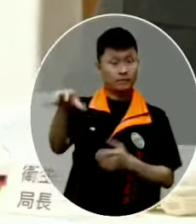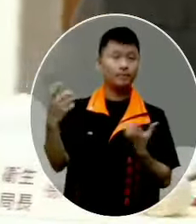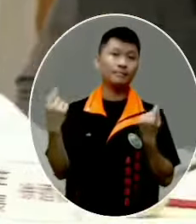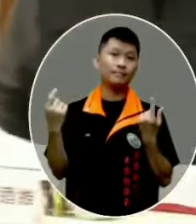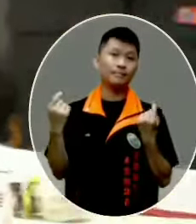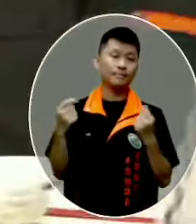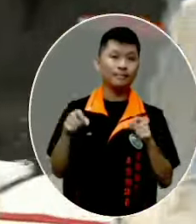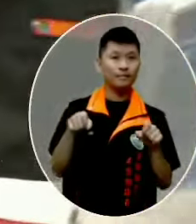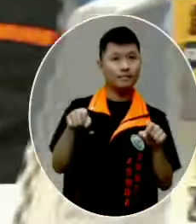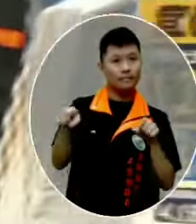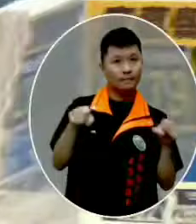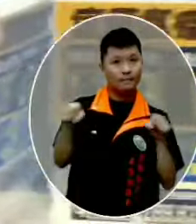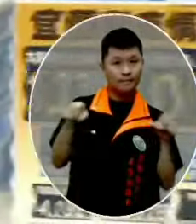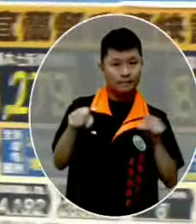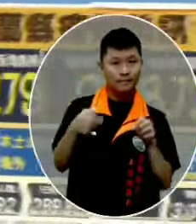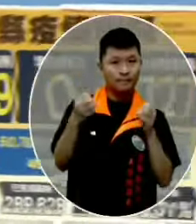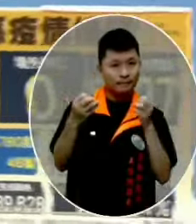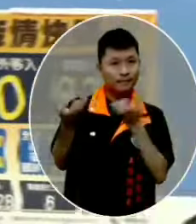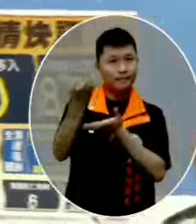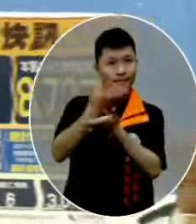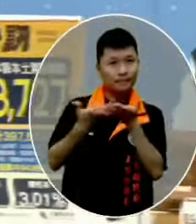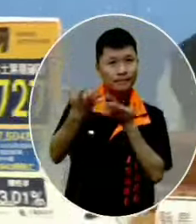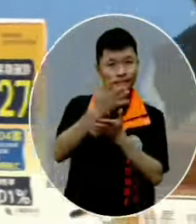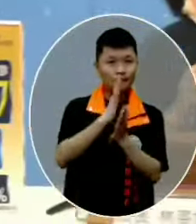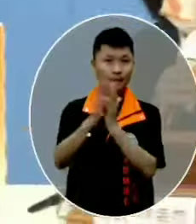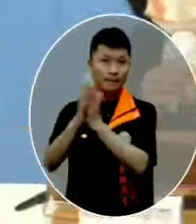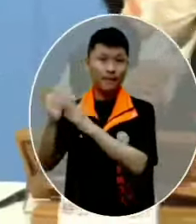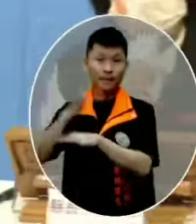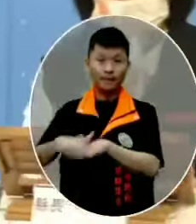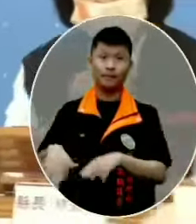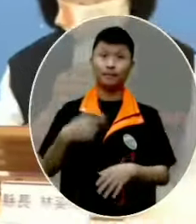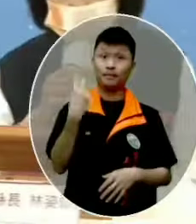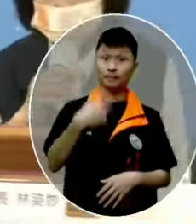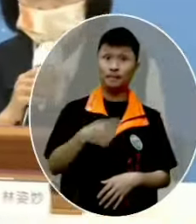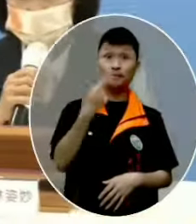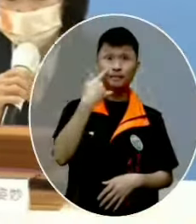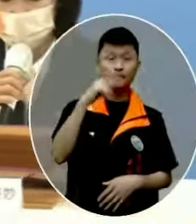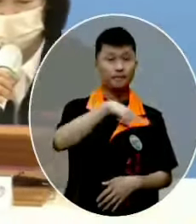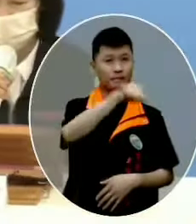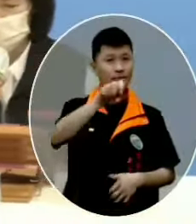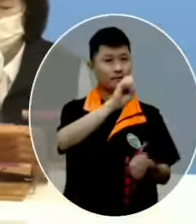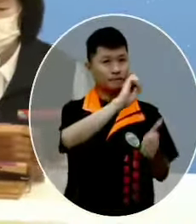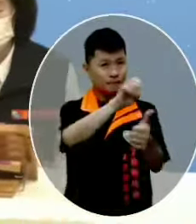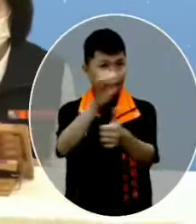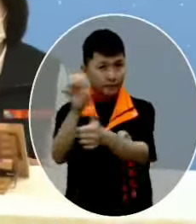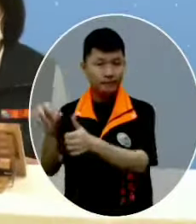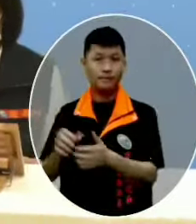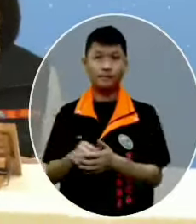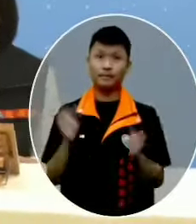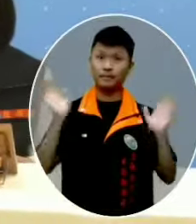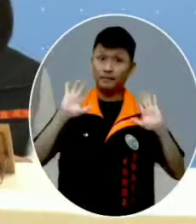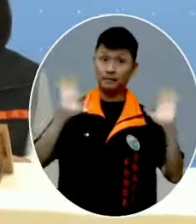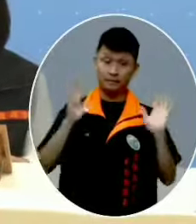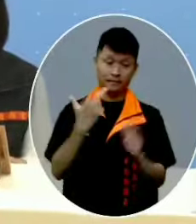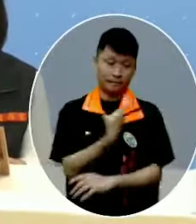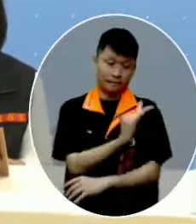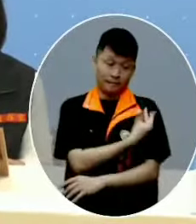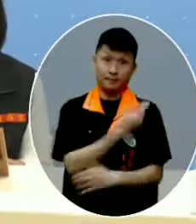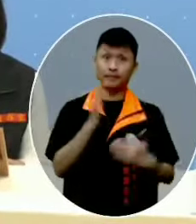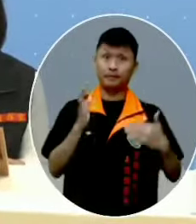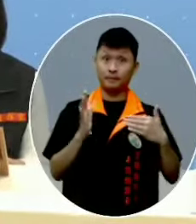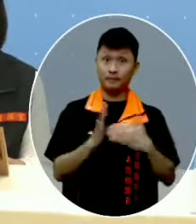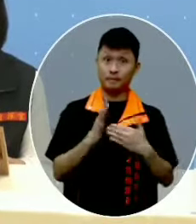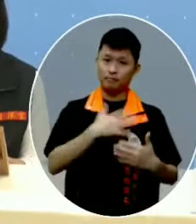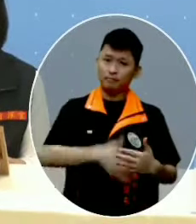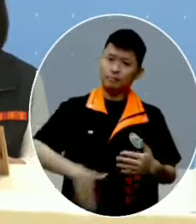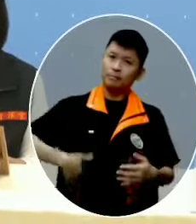续协调。再次提醒家长，请特别留意孩子施打疫苗后的